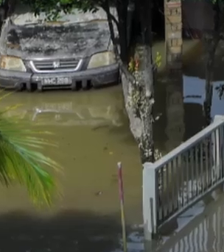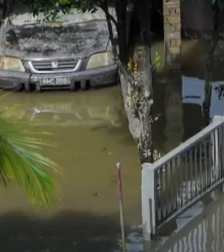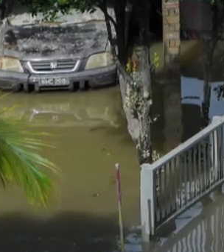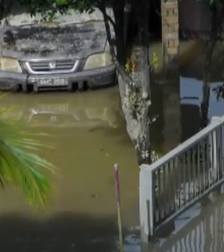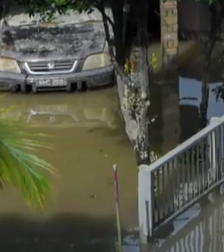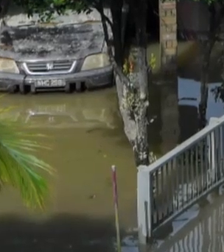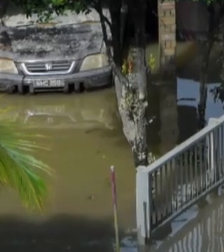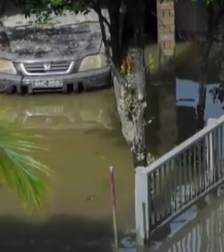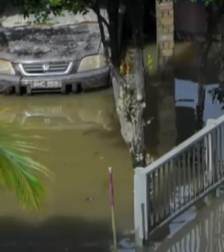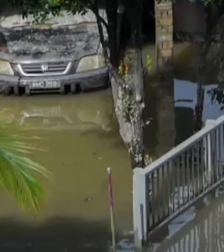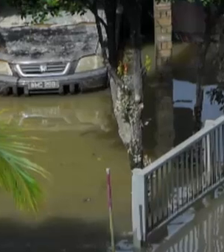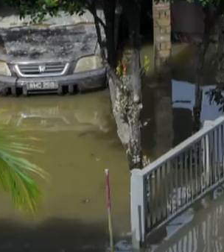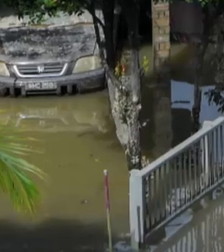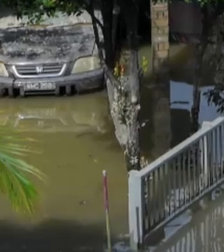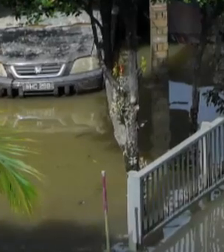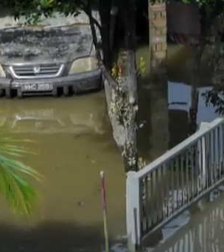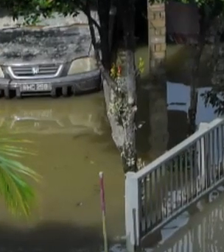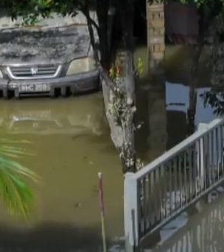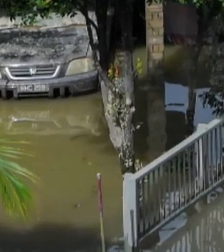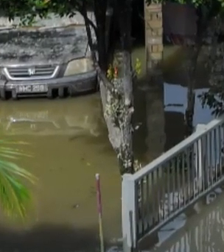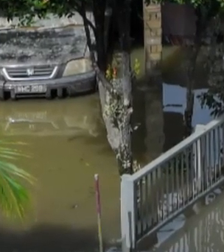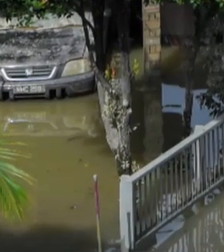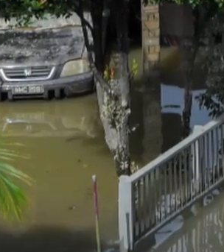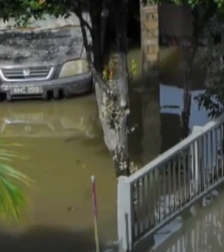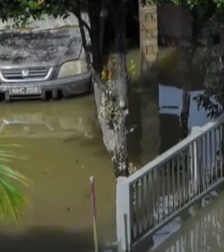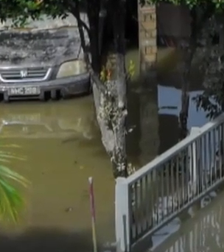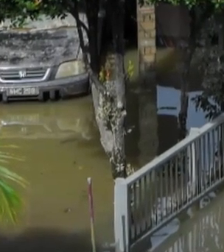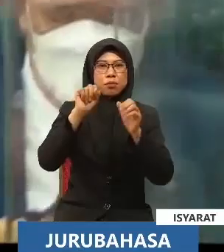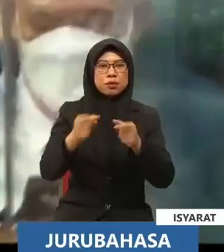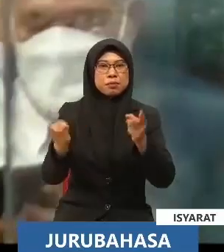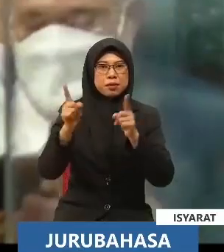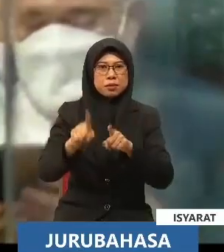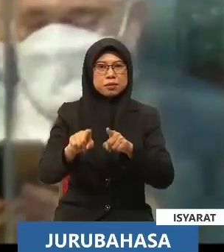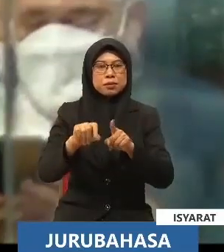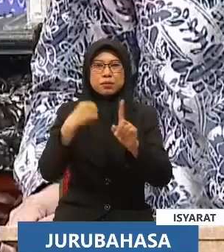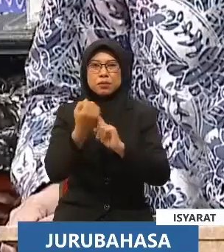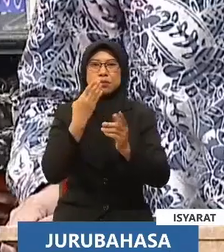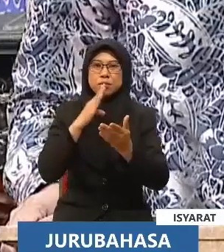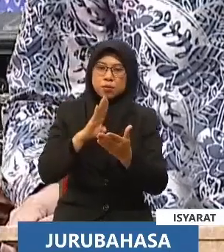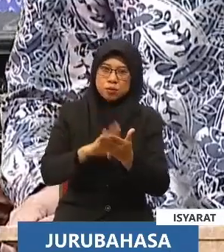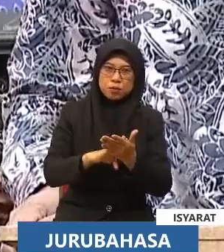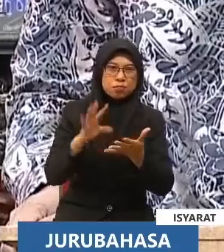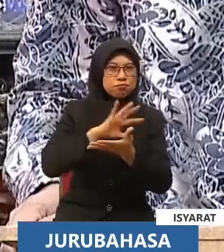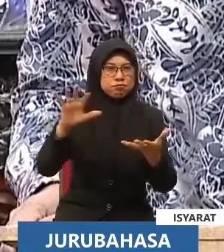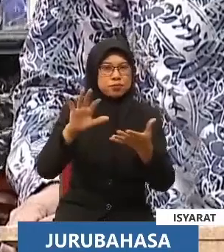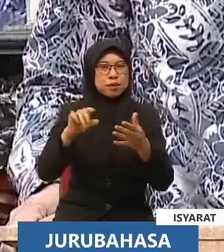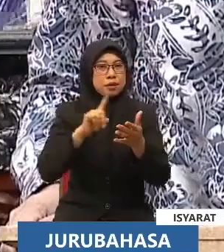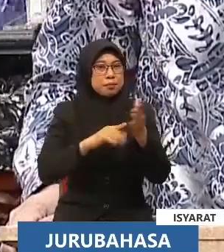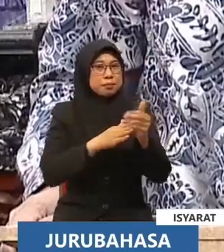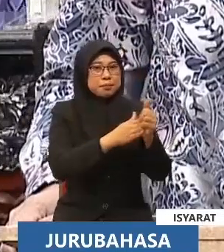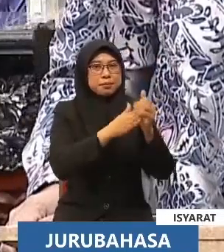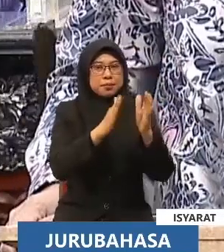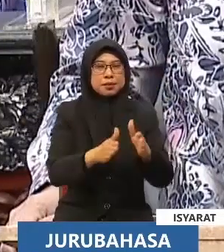propelan padat pilihan Ringgit namun mengambil kiri pelaksanaan pelbagai bantuan disamping keperluan pembalikan rumah dan facility awam